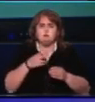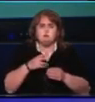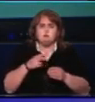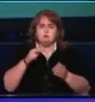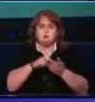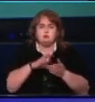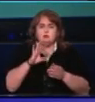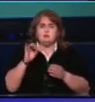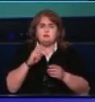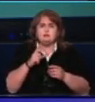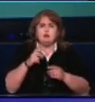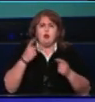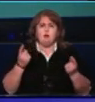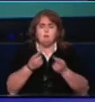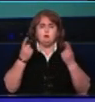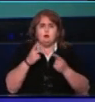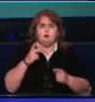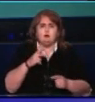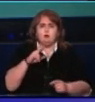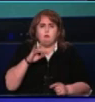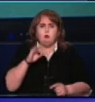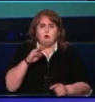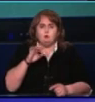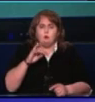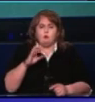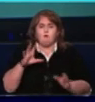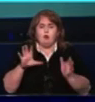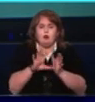из элементарных частиц – протонов, нейтронов и